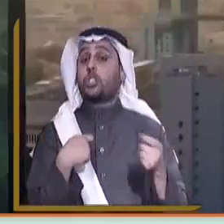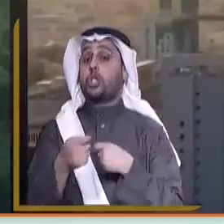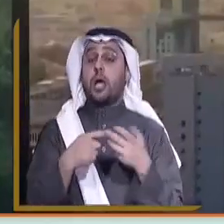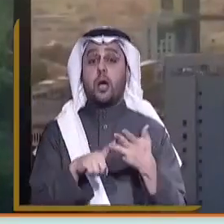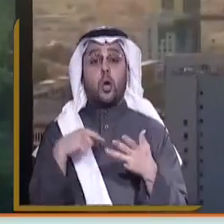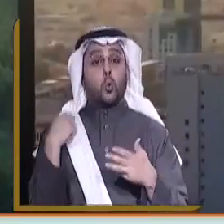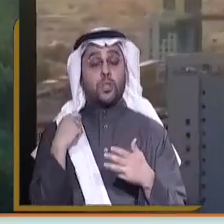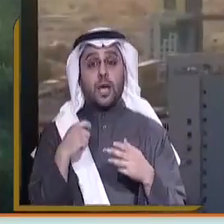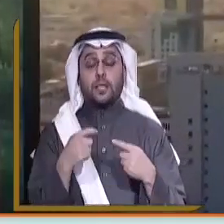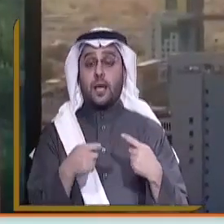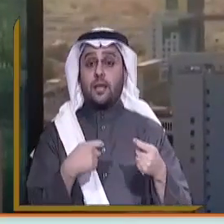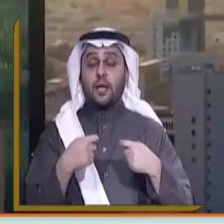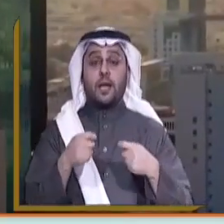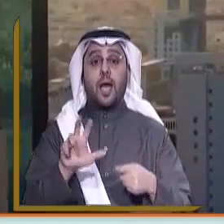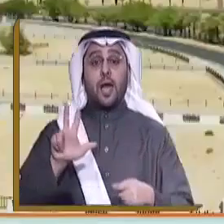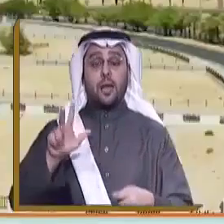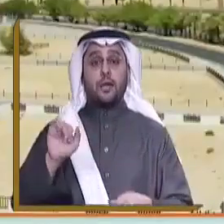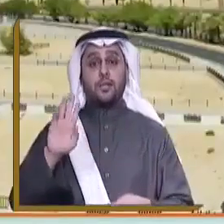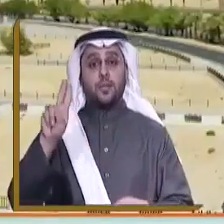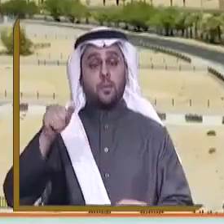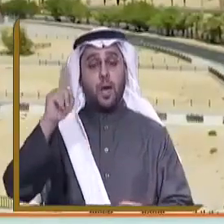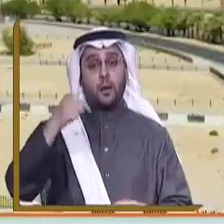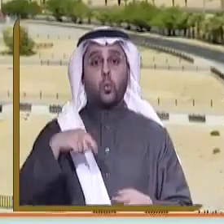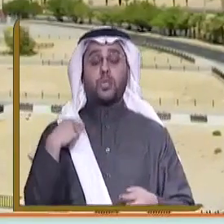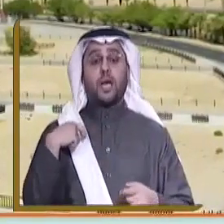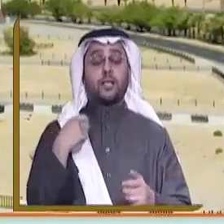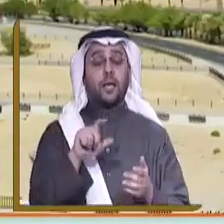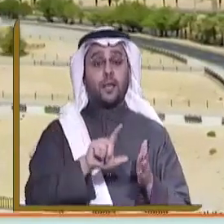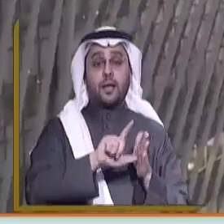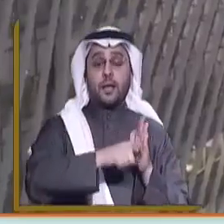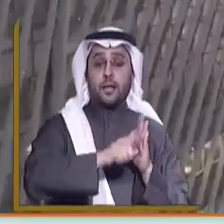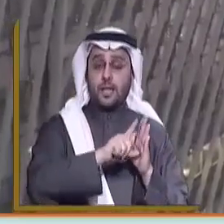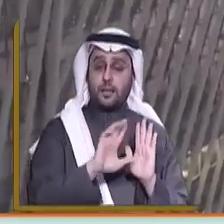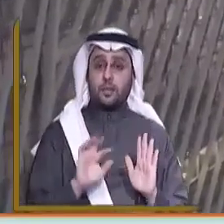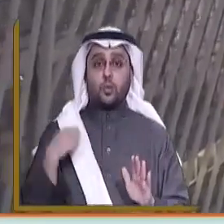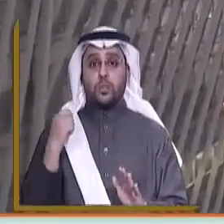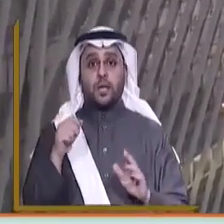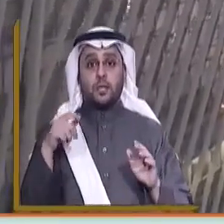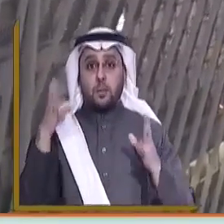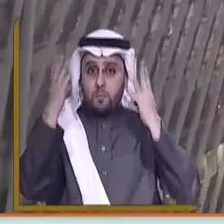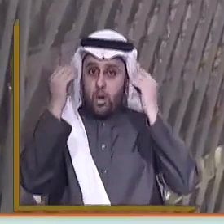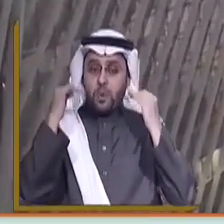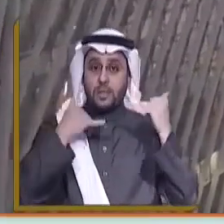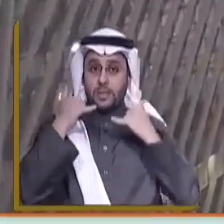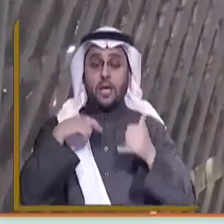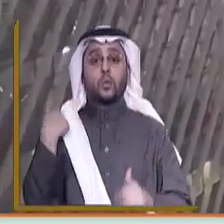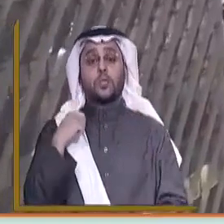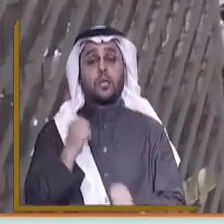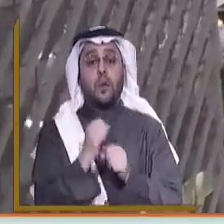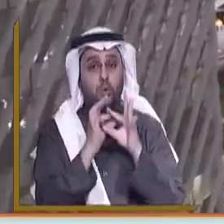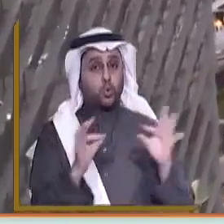وزاره الاستثمار وزاره الاقتصاد والتخطيط وزاره الاتصالات وتقنيات المعلومات ووزاره الموارد البشريه والتنميه